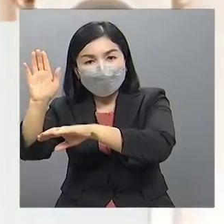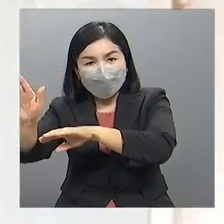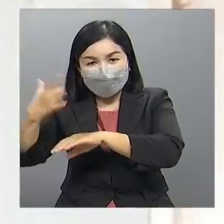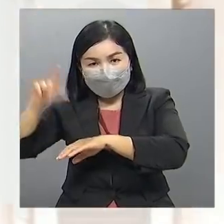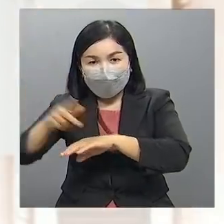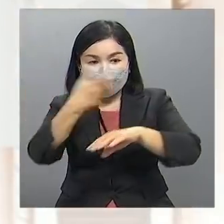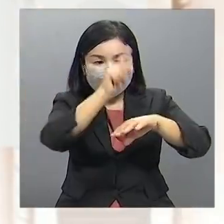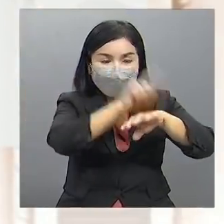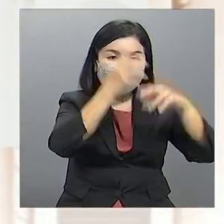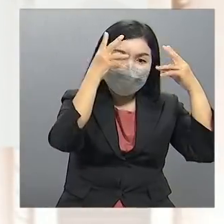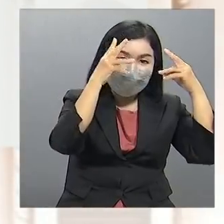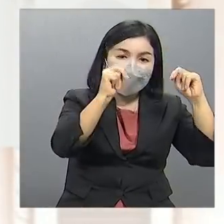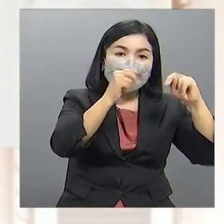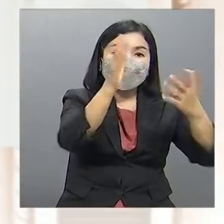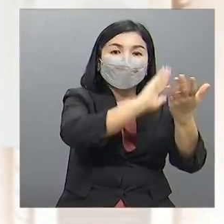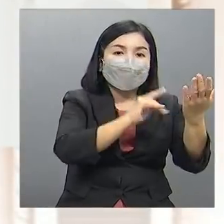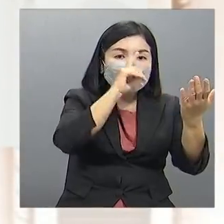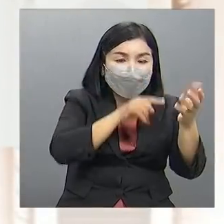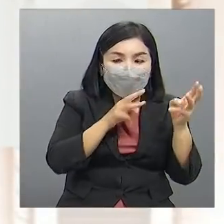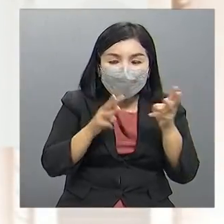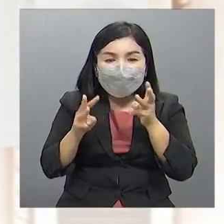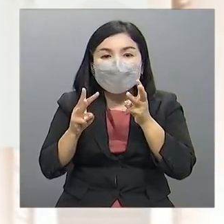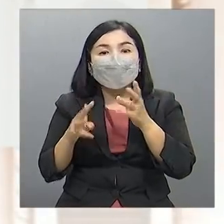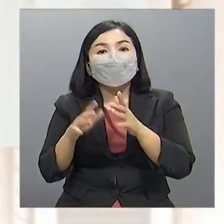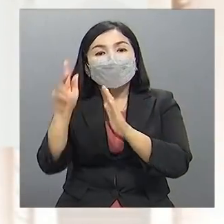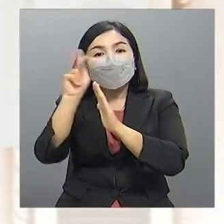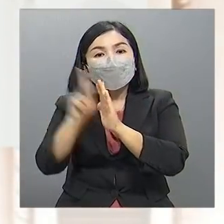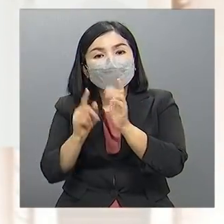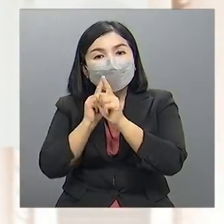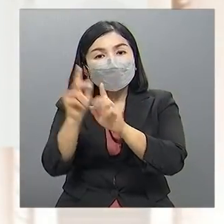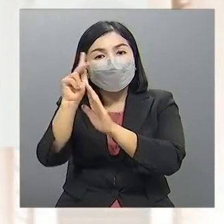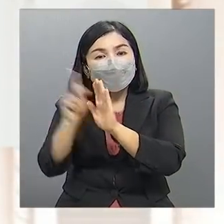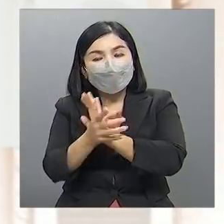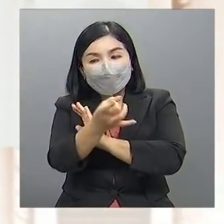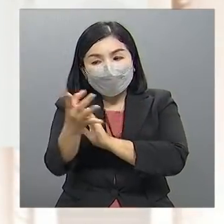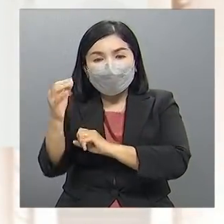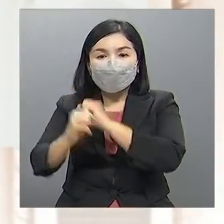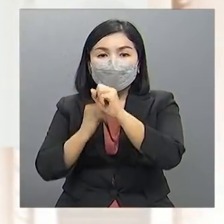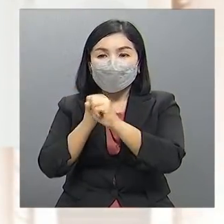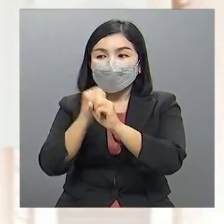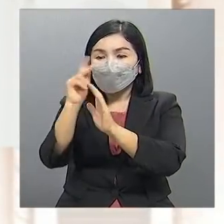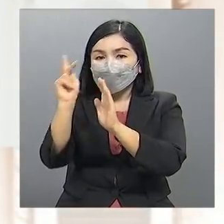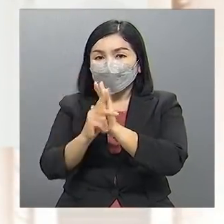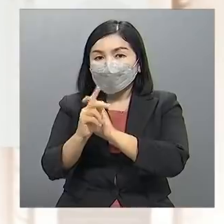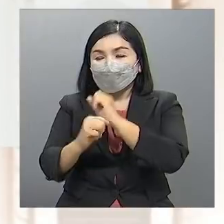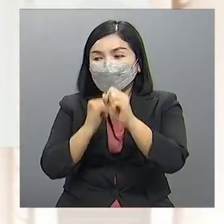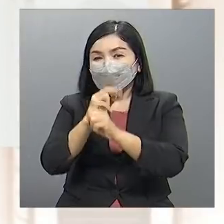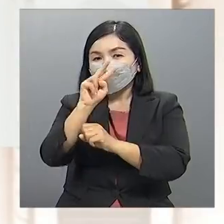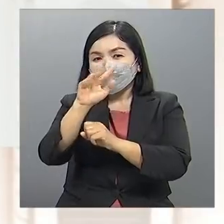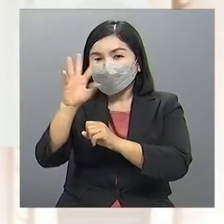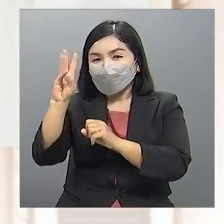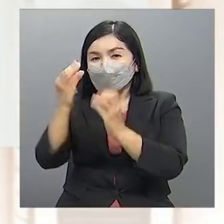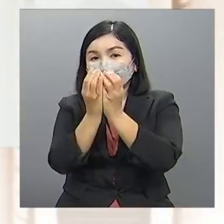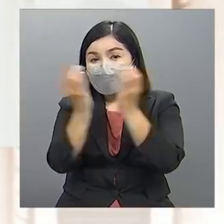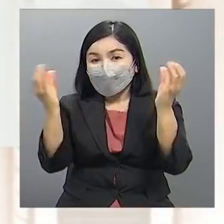ตีความตามข้อกฎหมายได้หรือไม่รัฐธรรมนูญปี2560เขียนไว้ค่ะว่าผู้ดำรงตำแหน่งอยู่ก่อนประกาศ